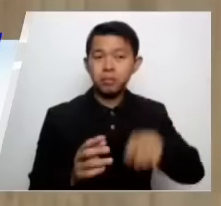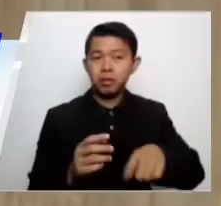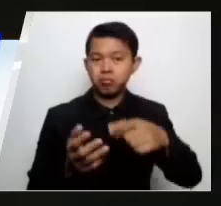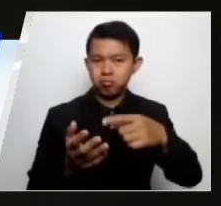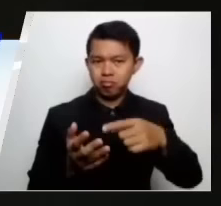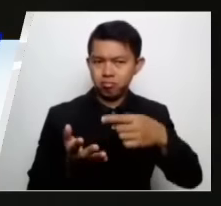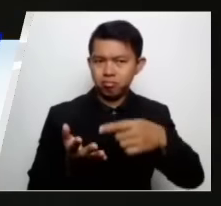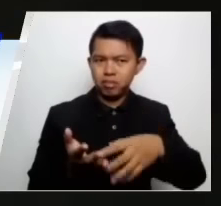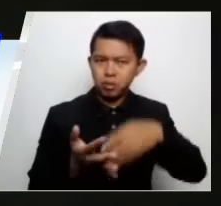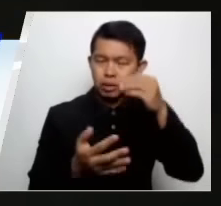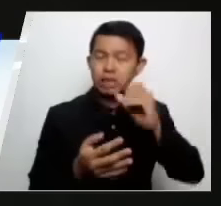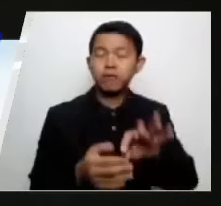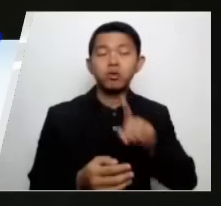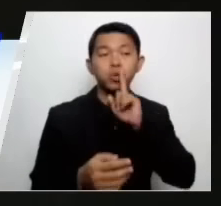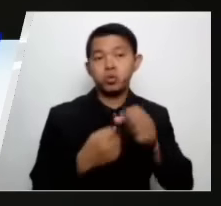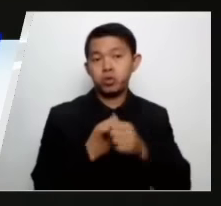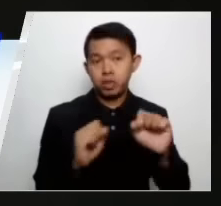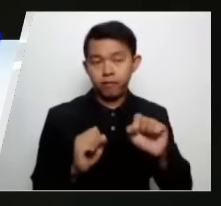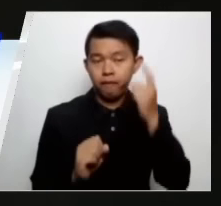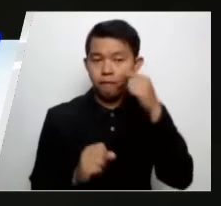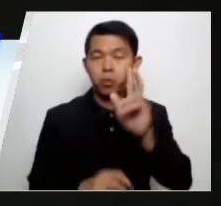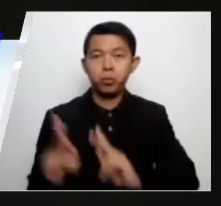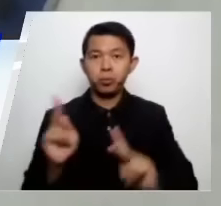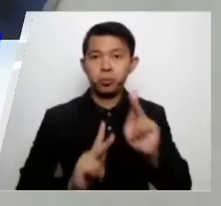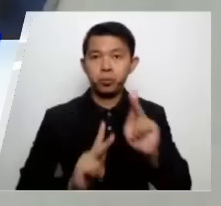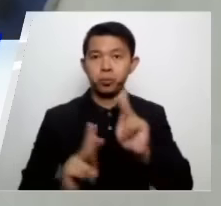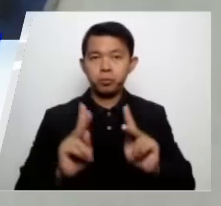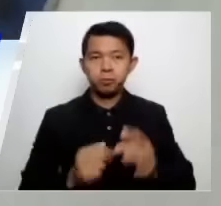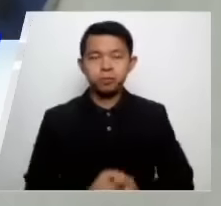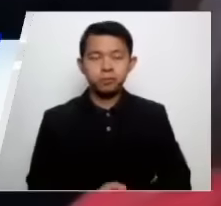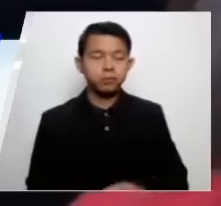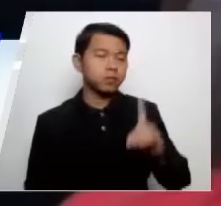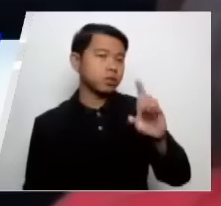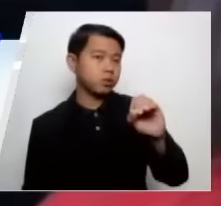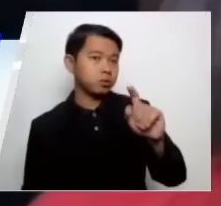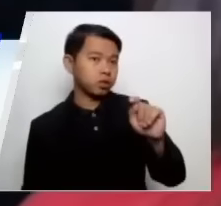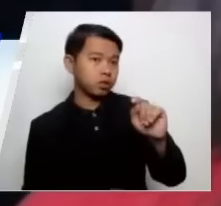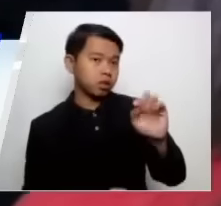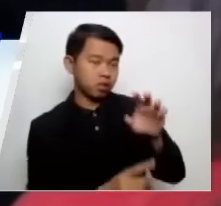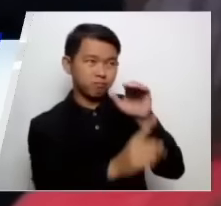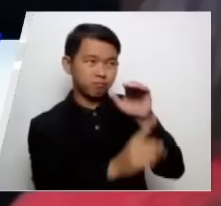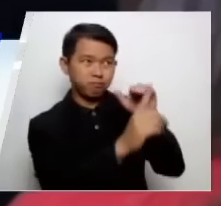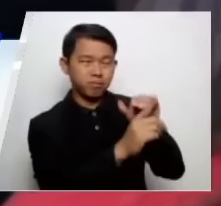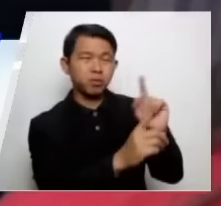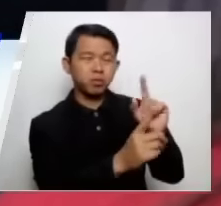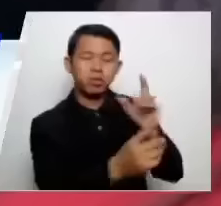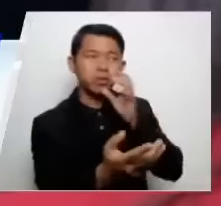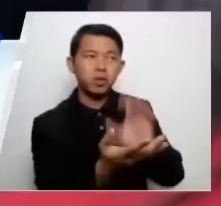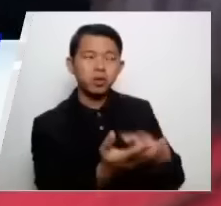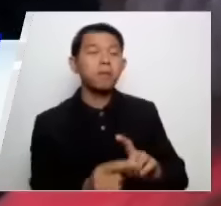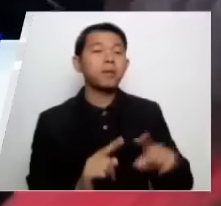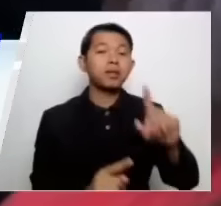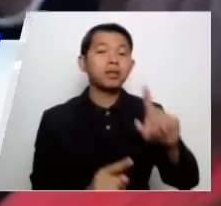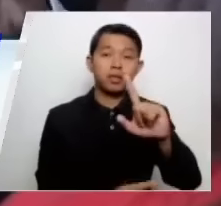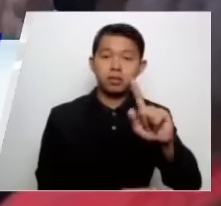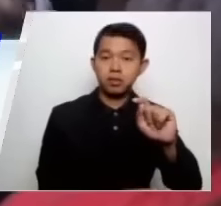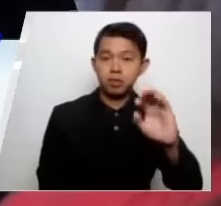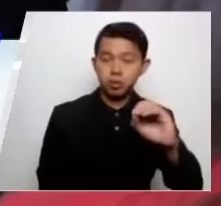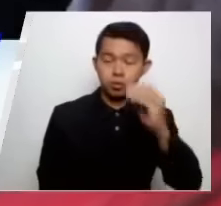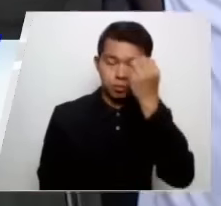passengers? Kinukuha pa namin ang panig ng DOTR at LTO. Pero dati nang sinabi ng LTO na humihingi pa sila